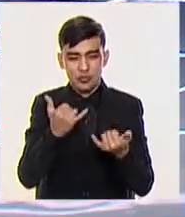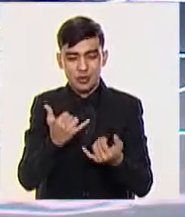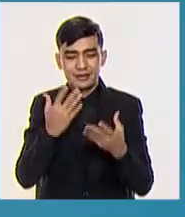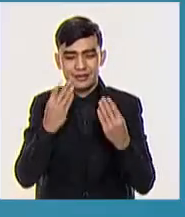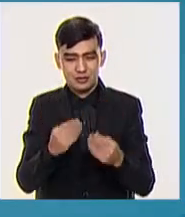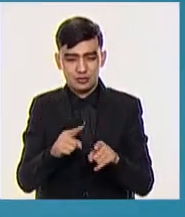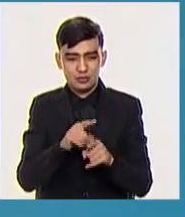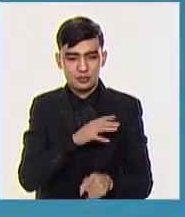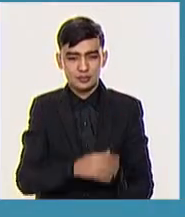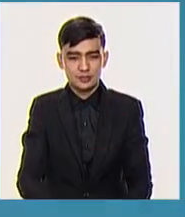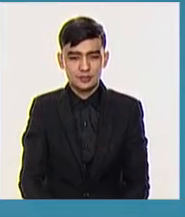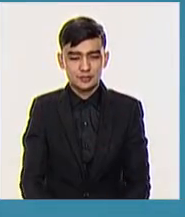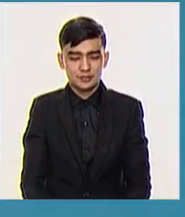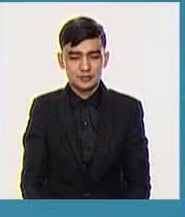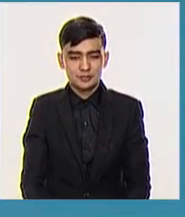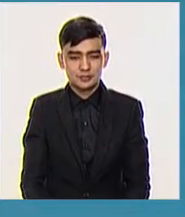днем.